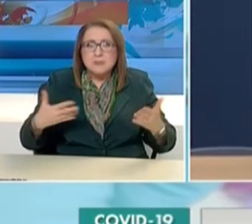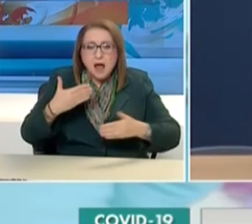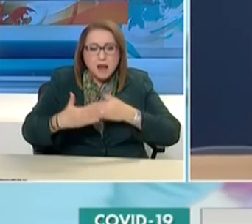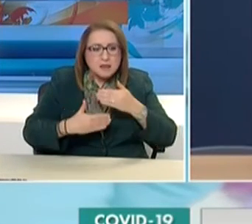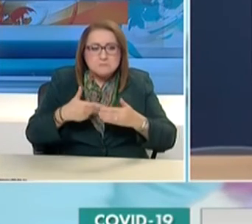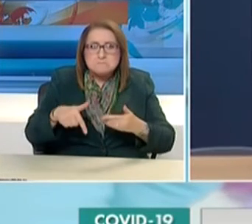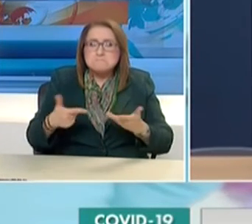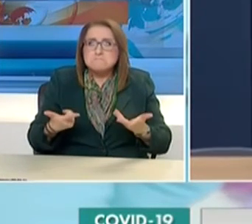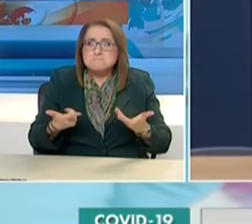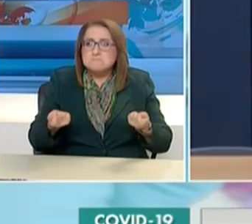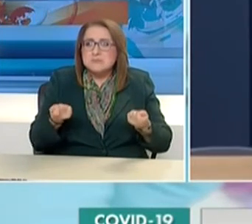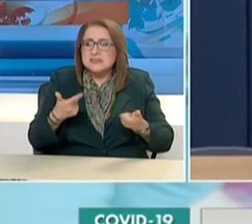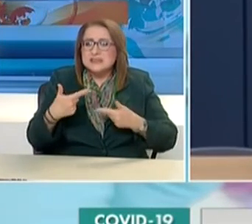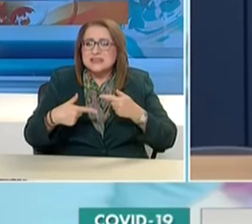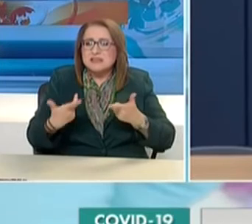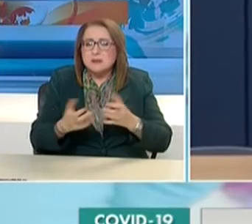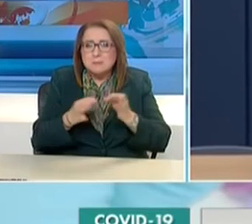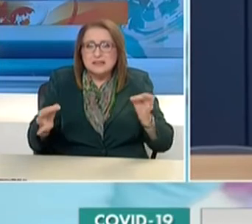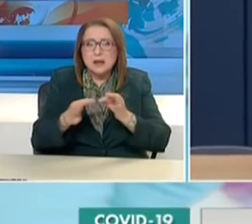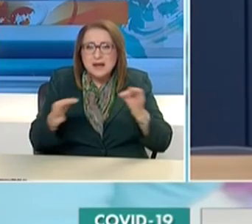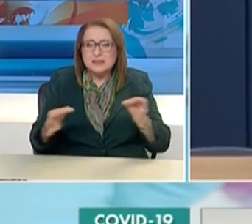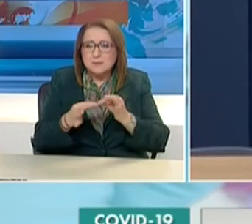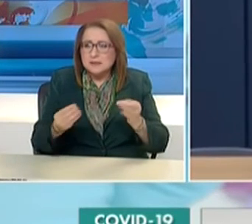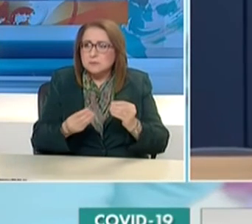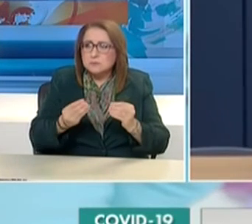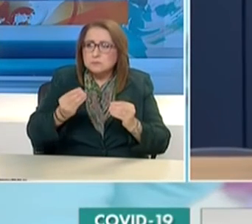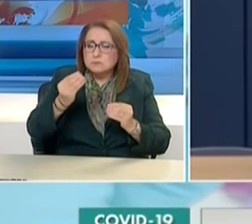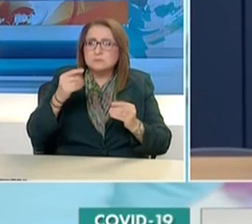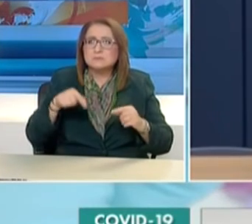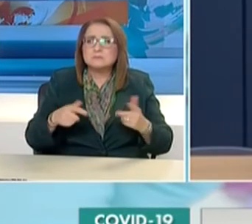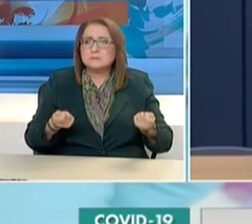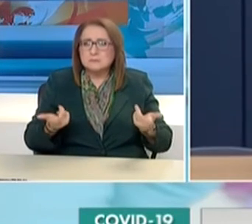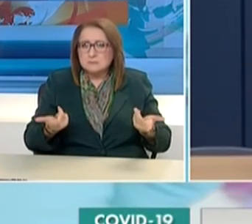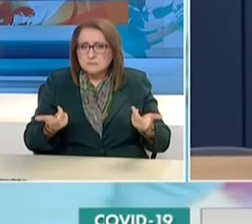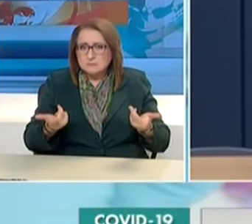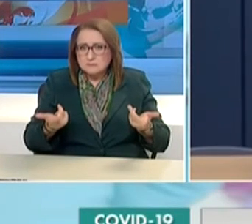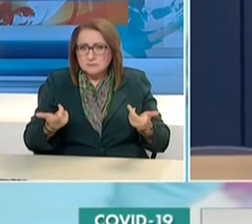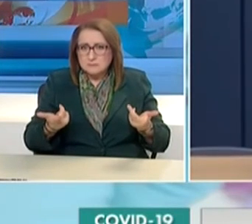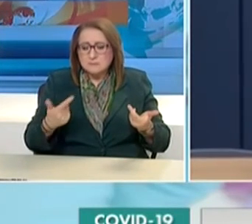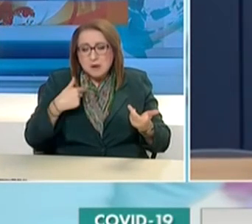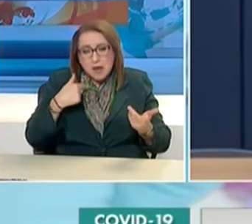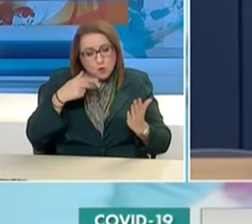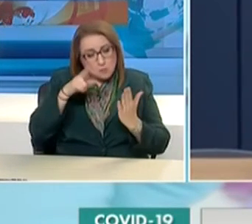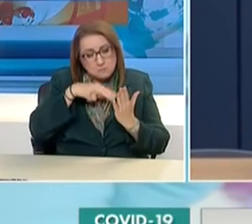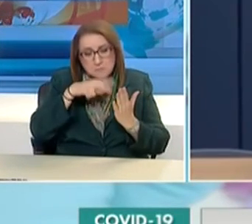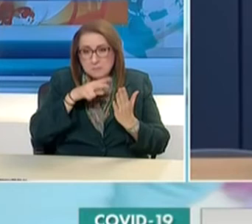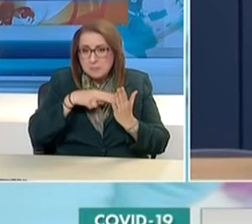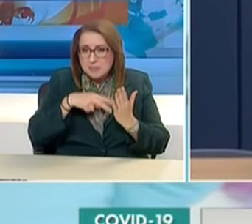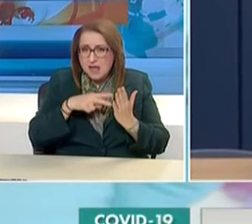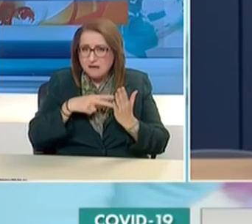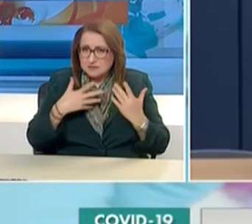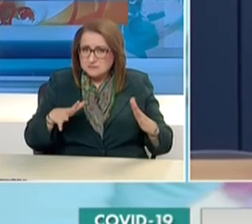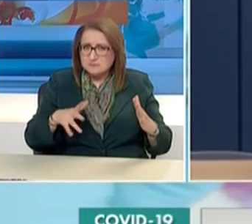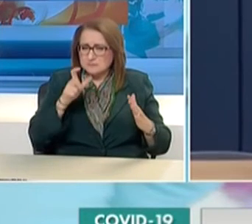ξέρω αν και κατά πόσο λαμβάνονται μέτρα. Και αν, συγχωρήστε με πολύ, αν δεν έχω διαβάσει καλά την πράξη,